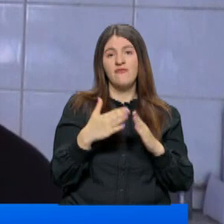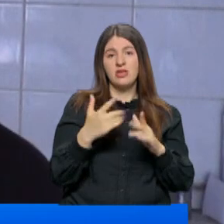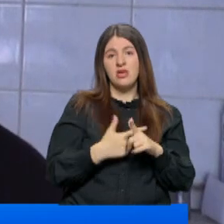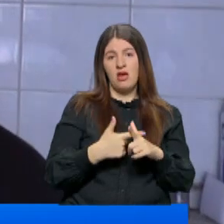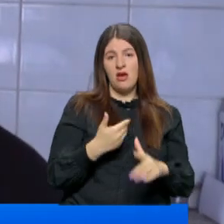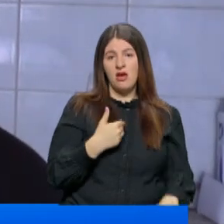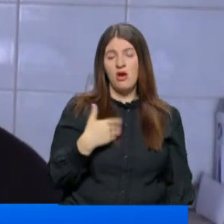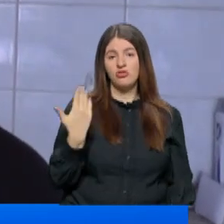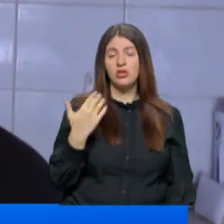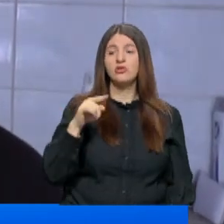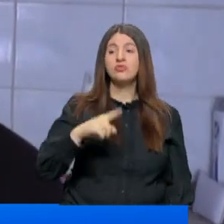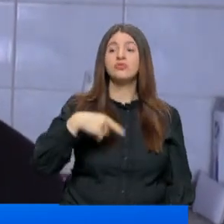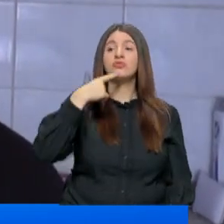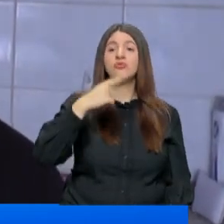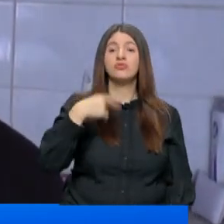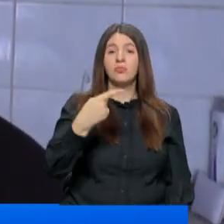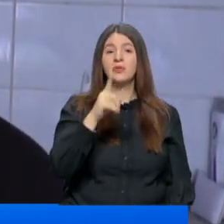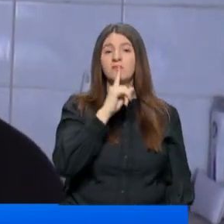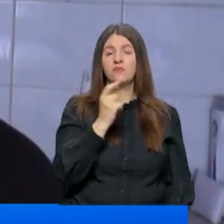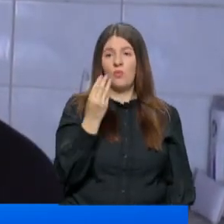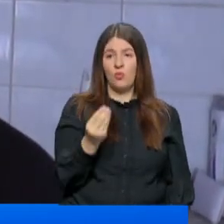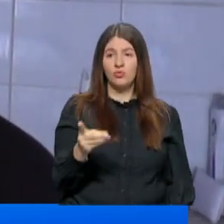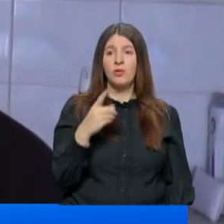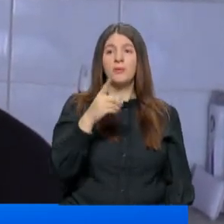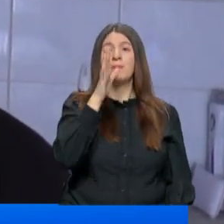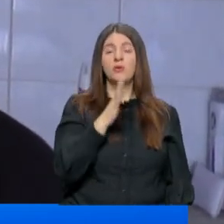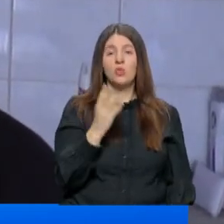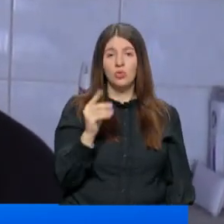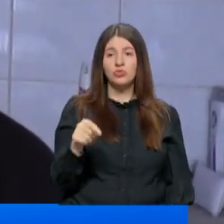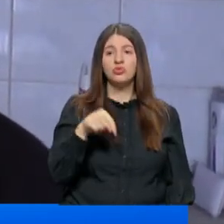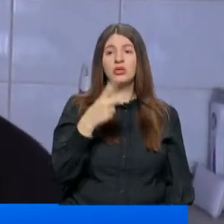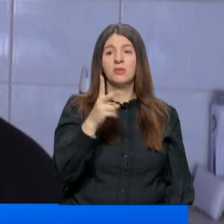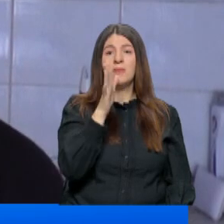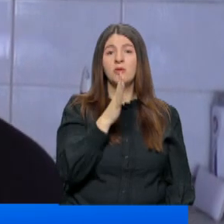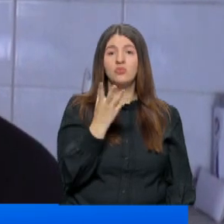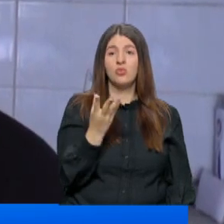kalıyorduk. Sonraki yıl 1100 lira oldu. 1500 oldu. Şu anda